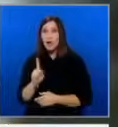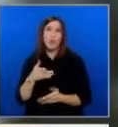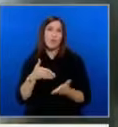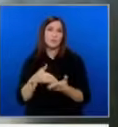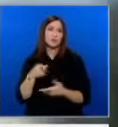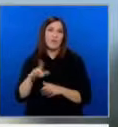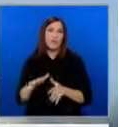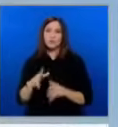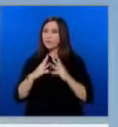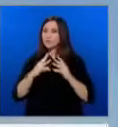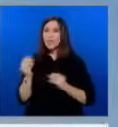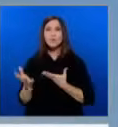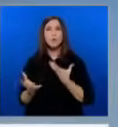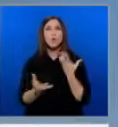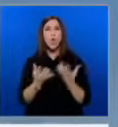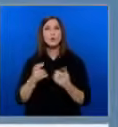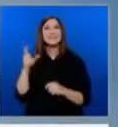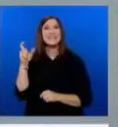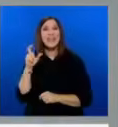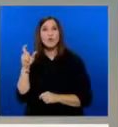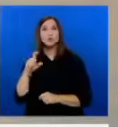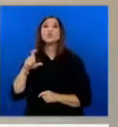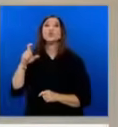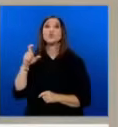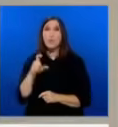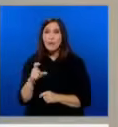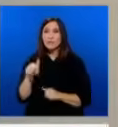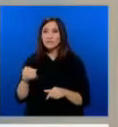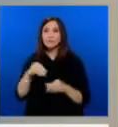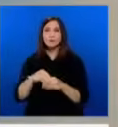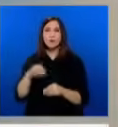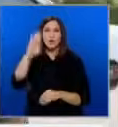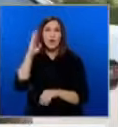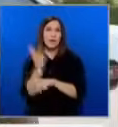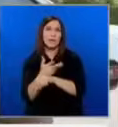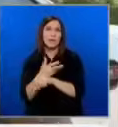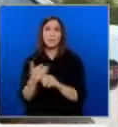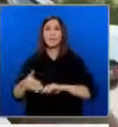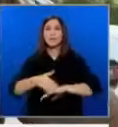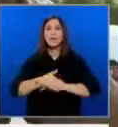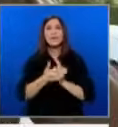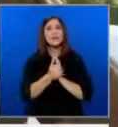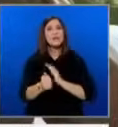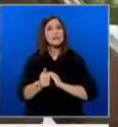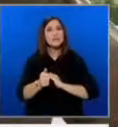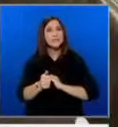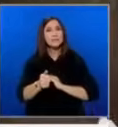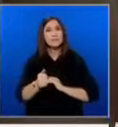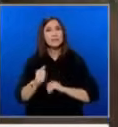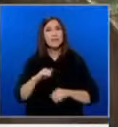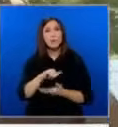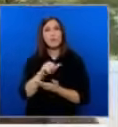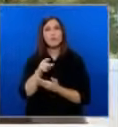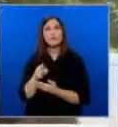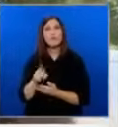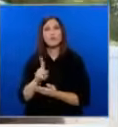нещо. В гасенето на огъня в Сенокос и Струмяни и днес се включиха военен хеликоптер и шведски самолет. Това, от което имаме нужда, нали, е хеликоптера, но той все